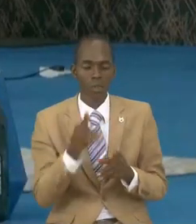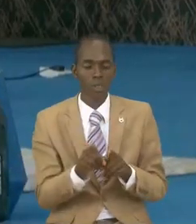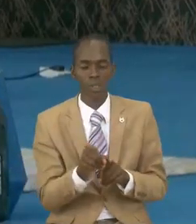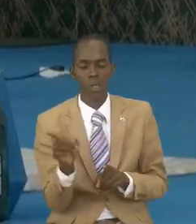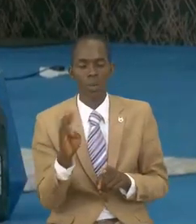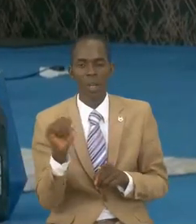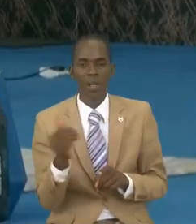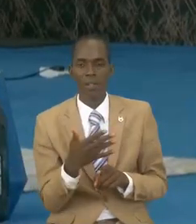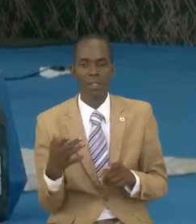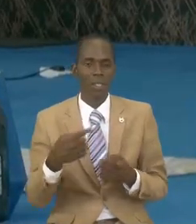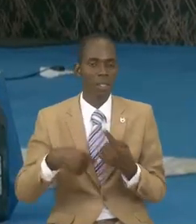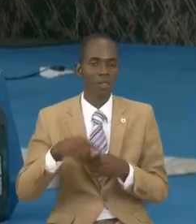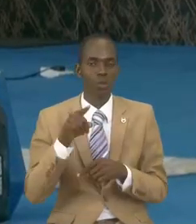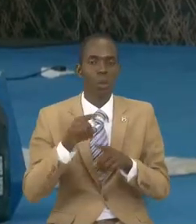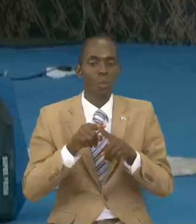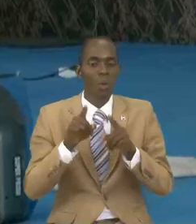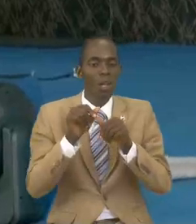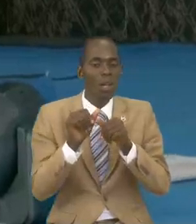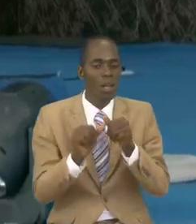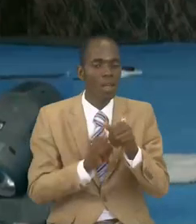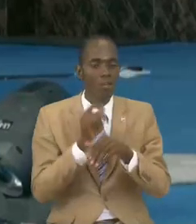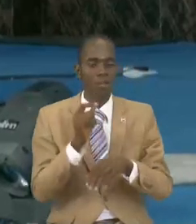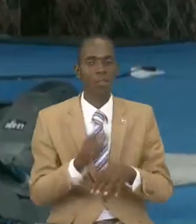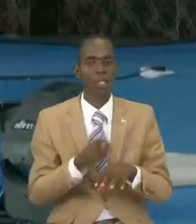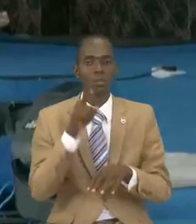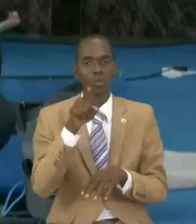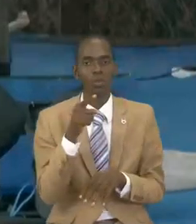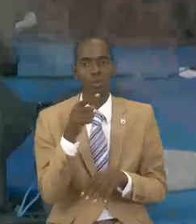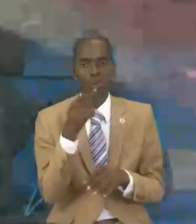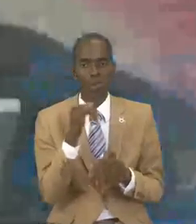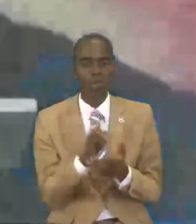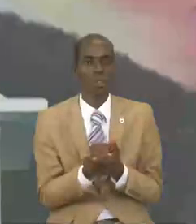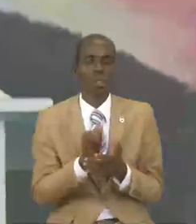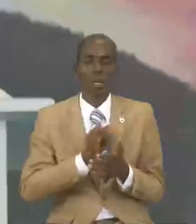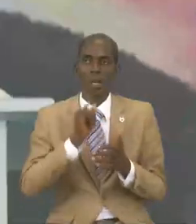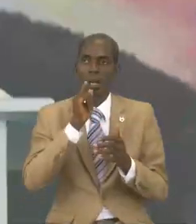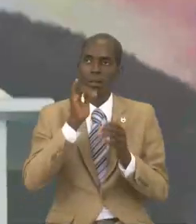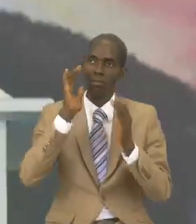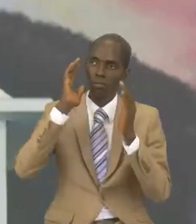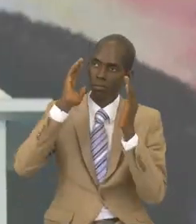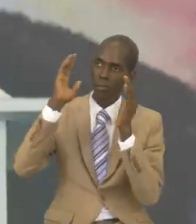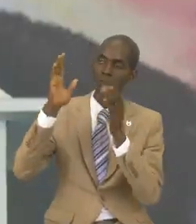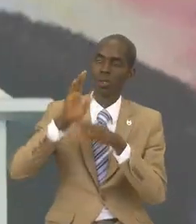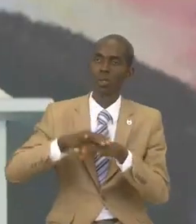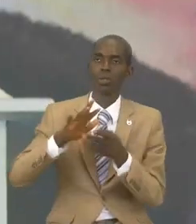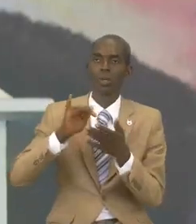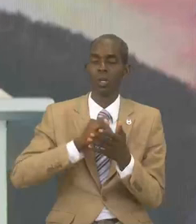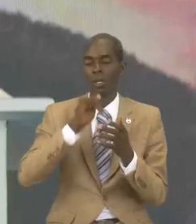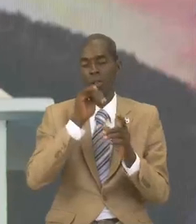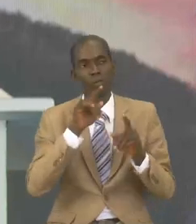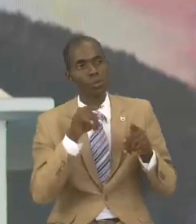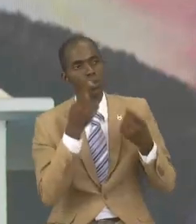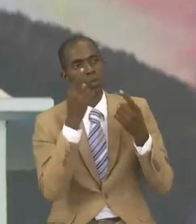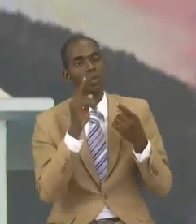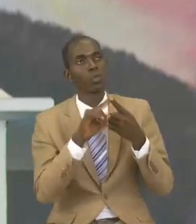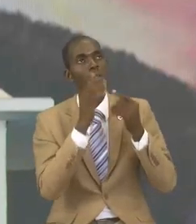par les nuées, les choses autour de vous. Mais à tout moment, tu dis que, oui, je vais la gloire. Je